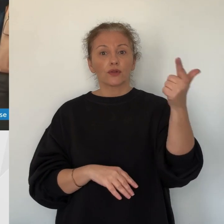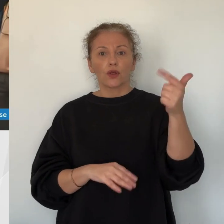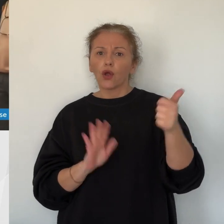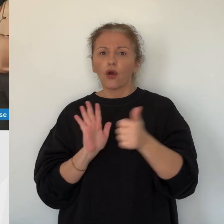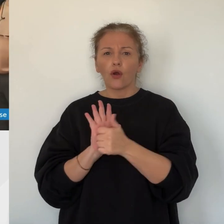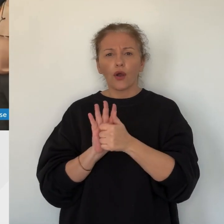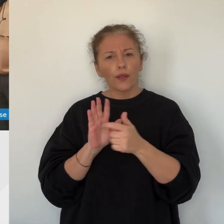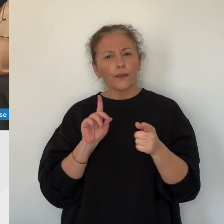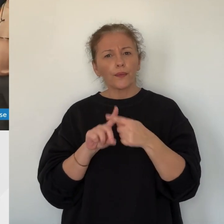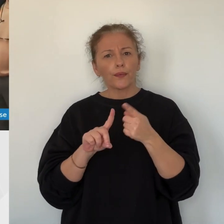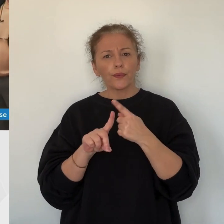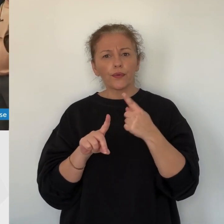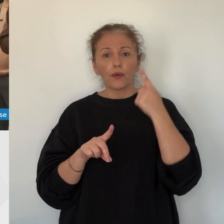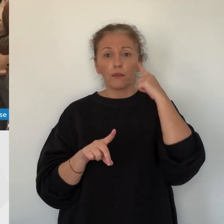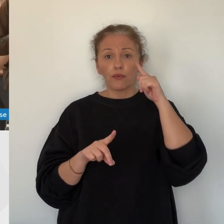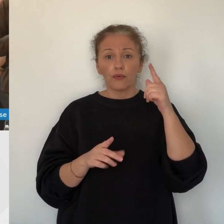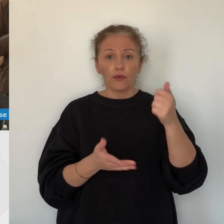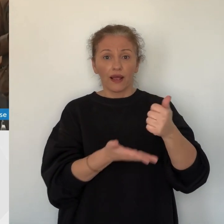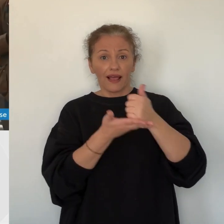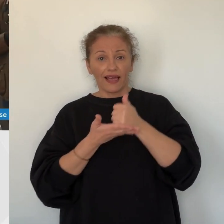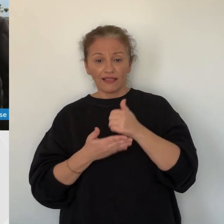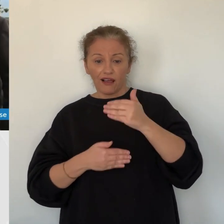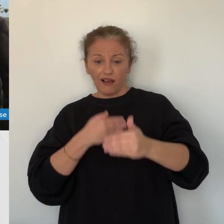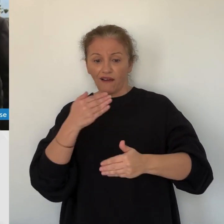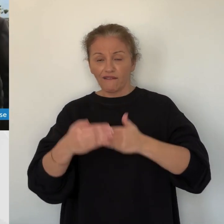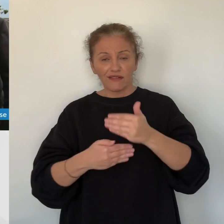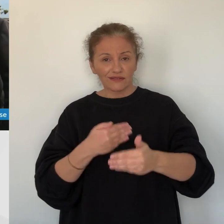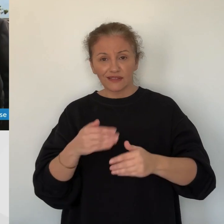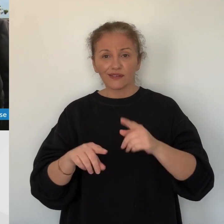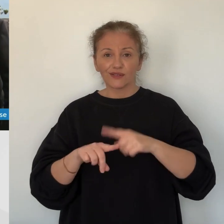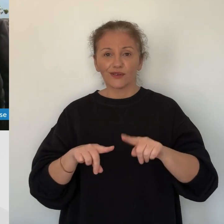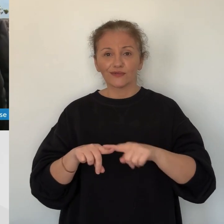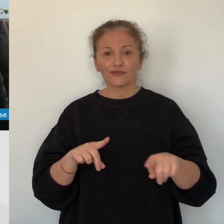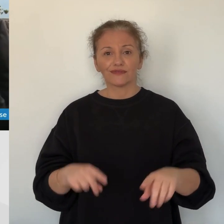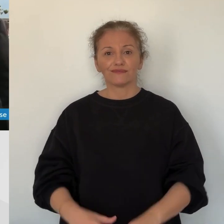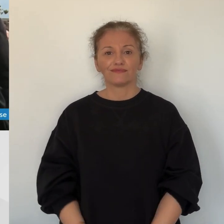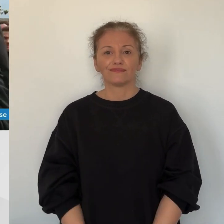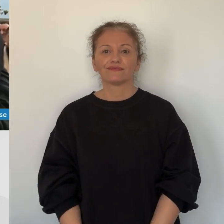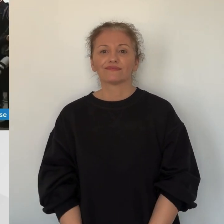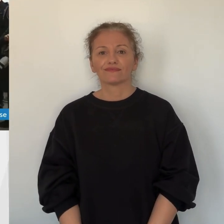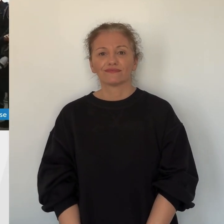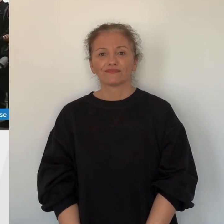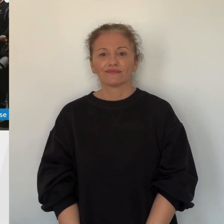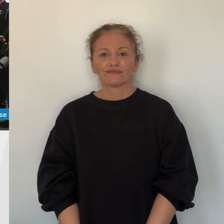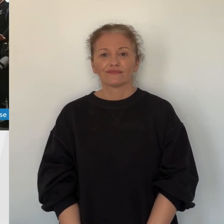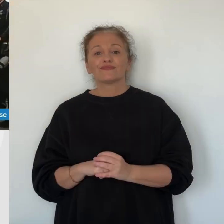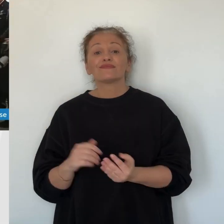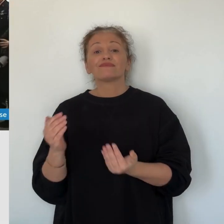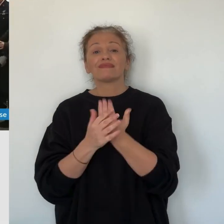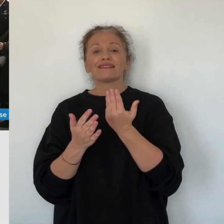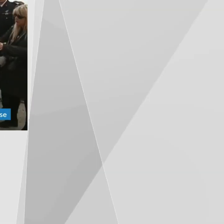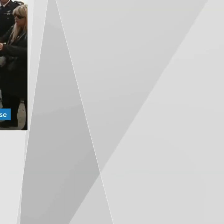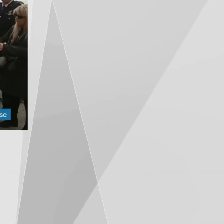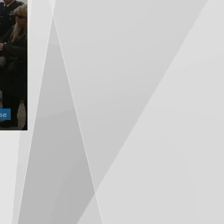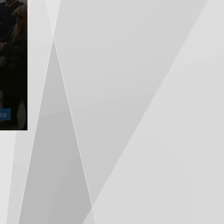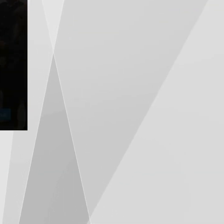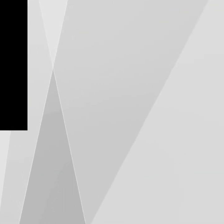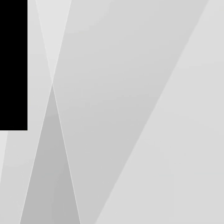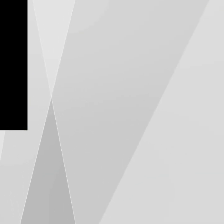plus symbolique que politique. Mais il nul doute que leur présence au gouvernement devrait tout de même peser dans la balance pour aboutir sur ces sujets le temps venu.